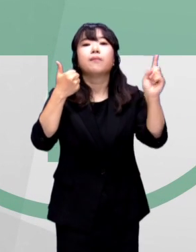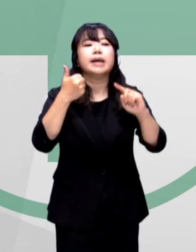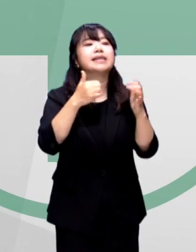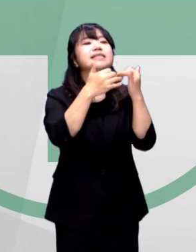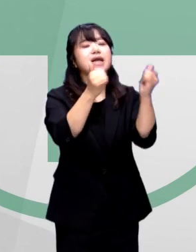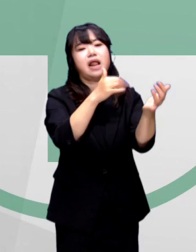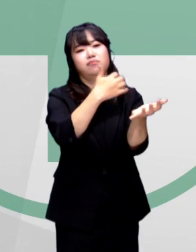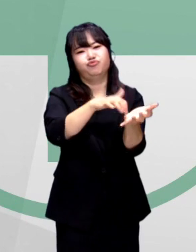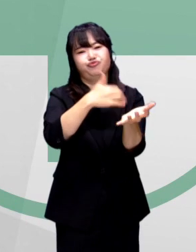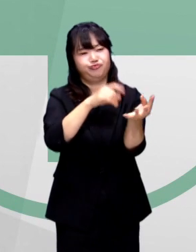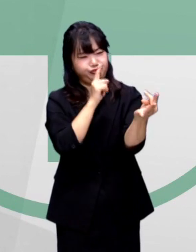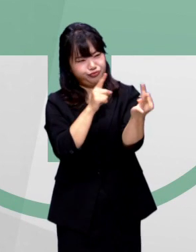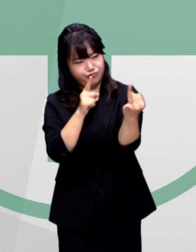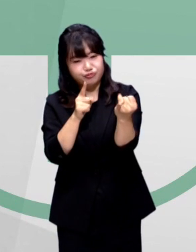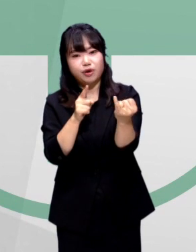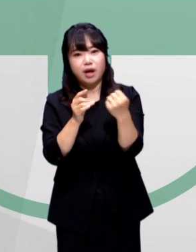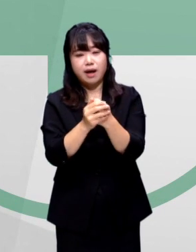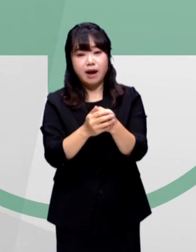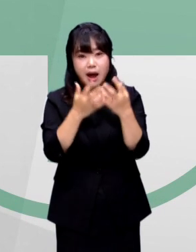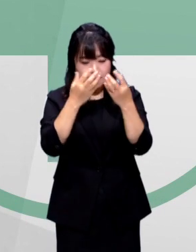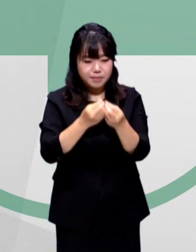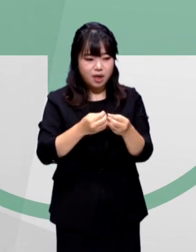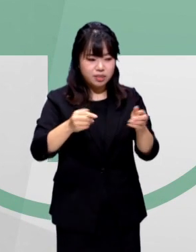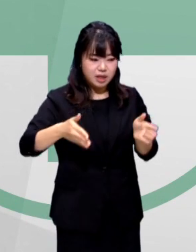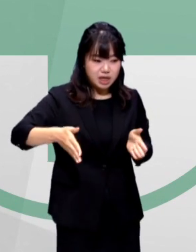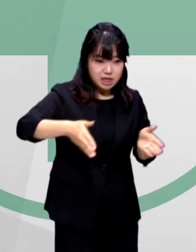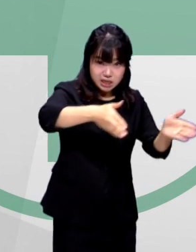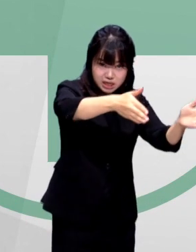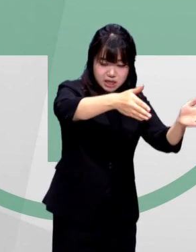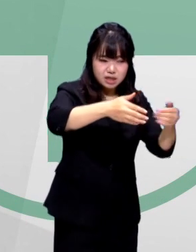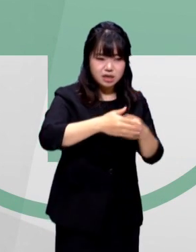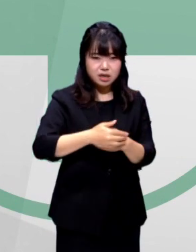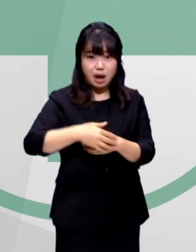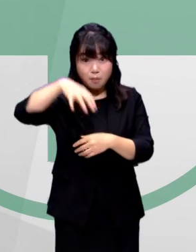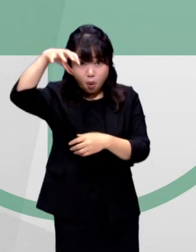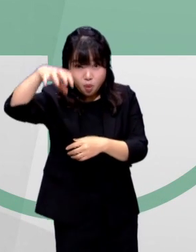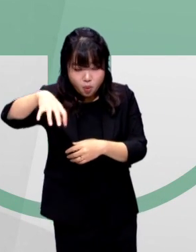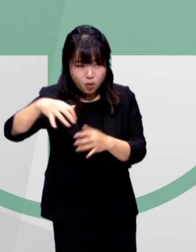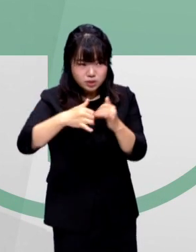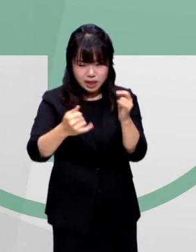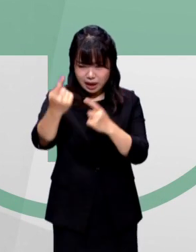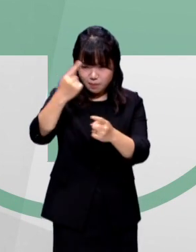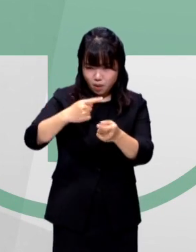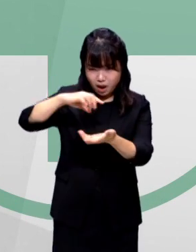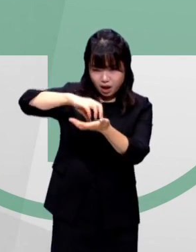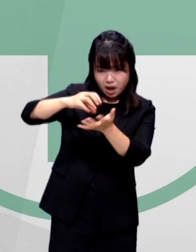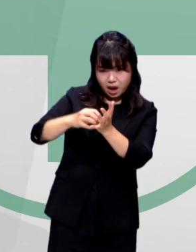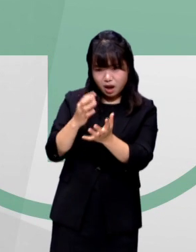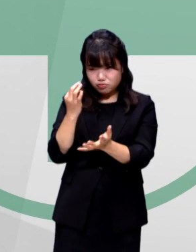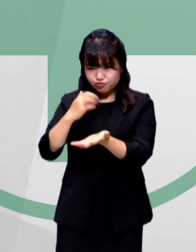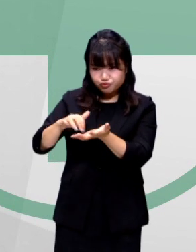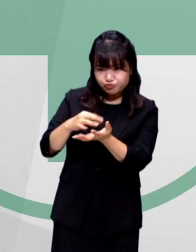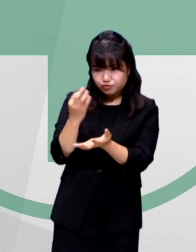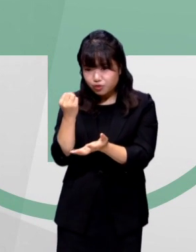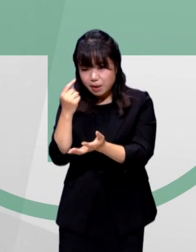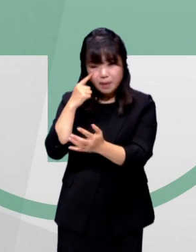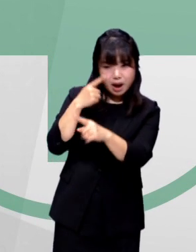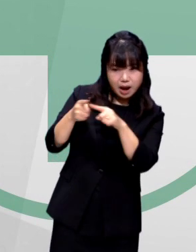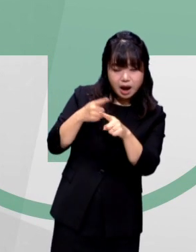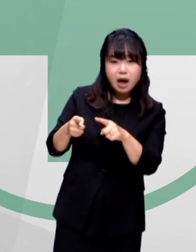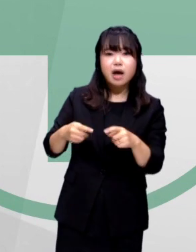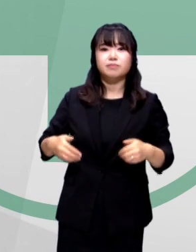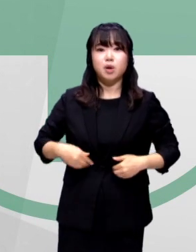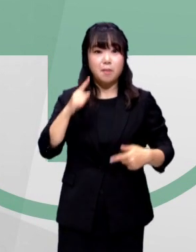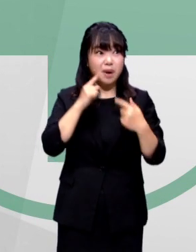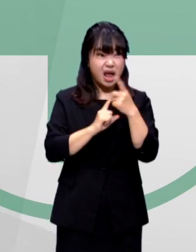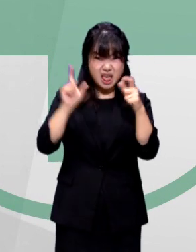그래서 단위 면적당 몇 명까지 이 공간이 수용할 수 있는지를 확인하고 그리고 어떤